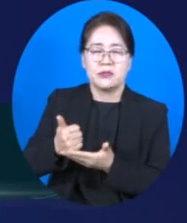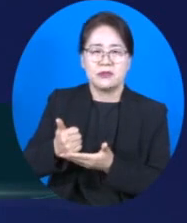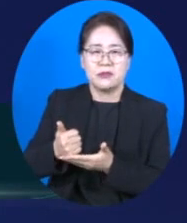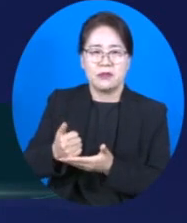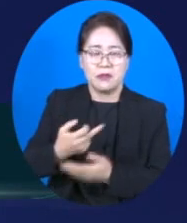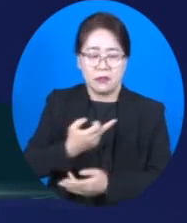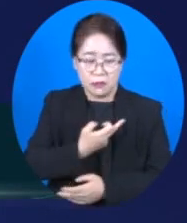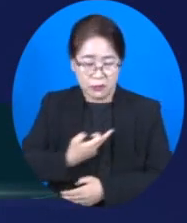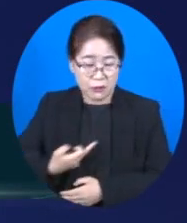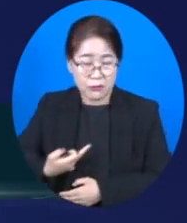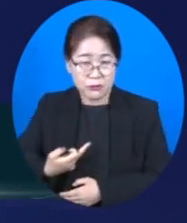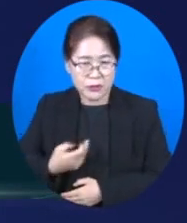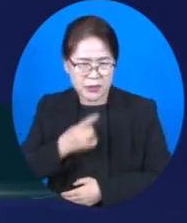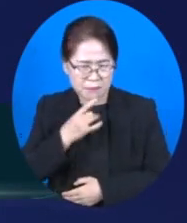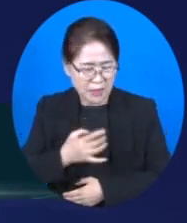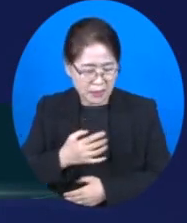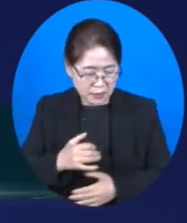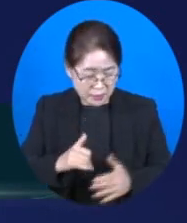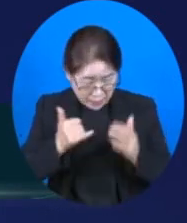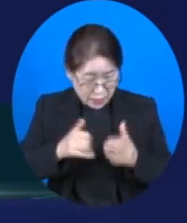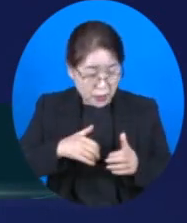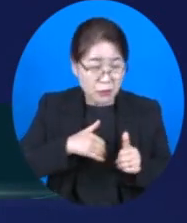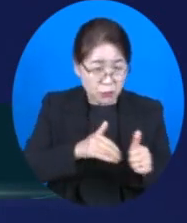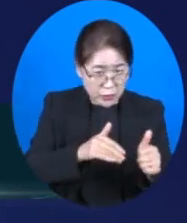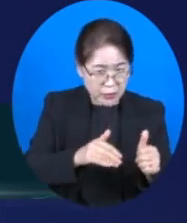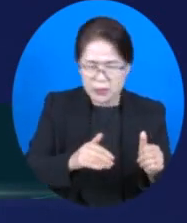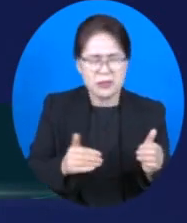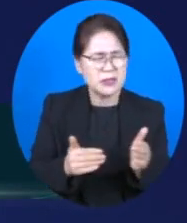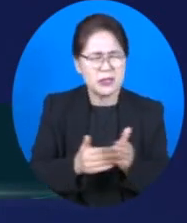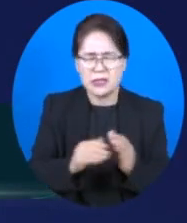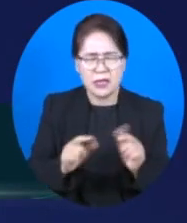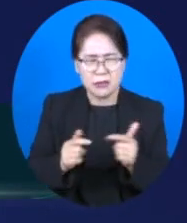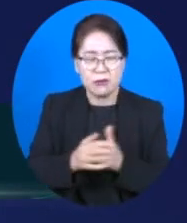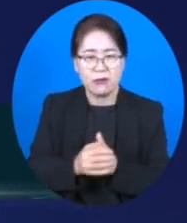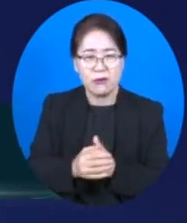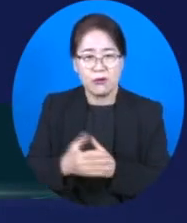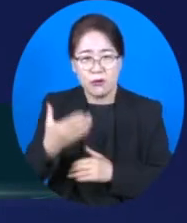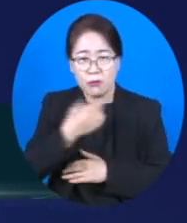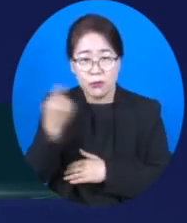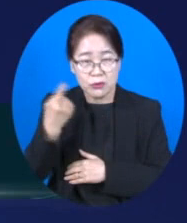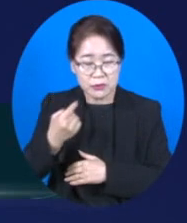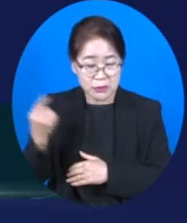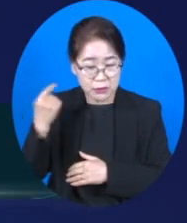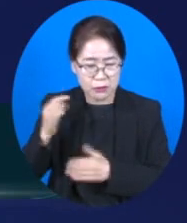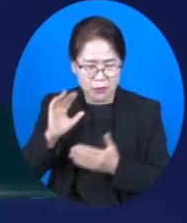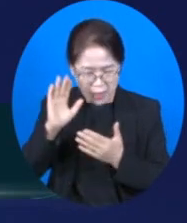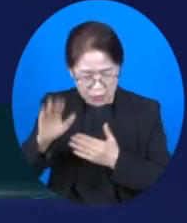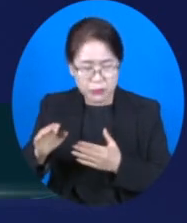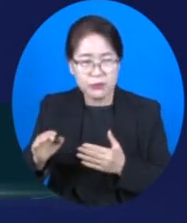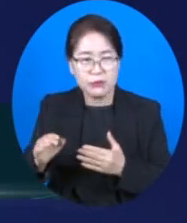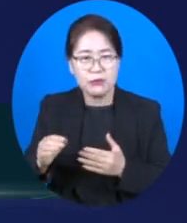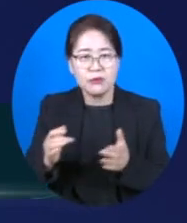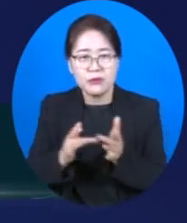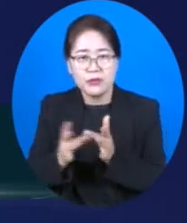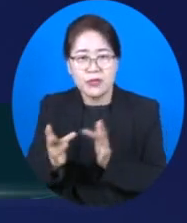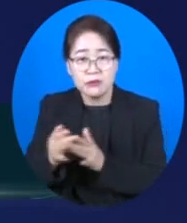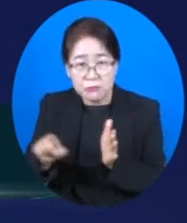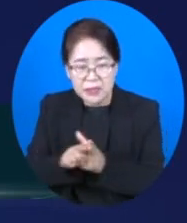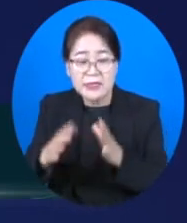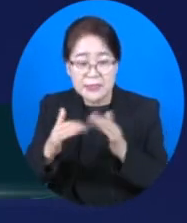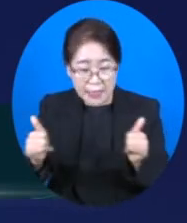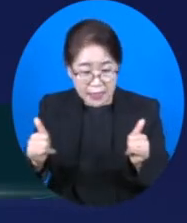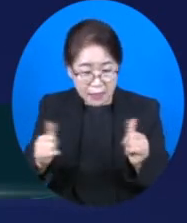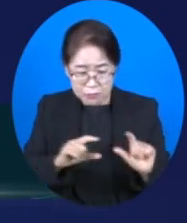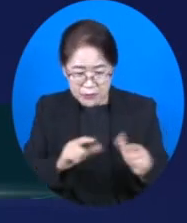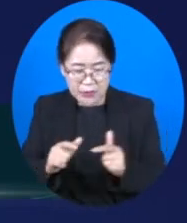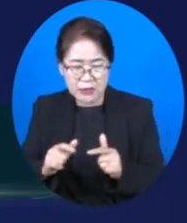열두 제자만을 세상 가운데 보낸 것이 아니라 복음을 듣고 장차 예수를 믿게 될 모든 예수 믿는 사람들을 세상